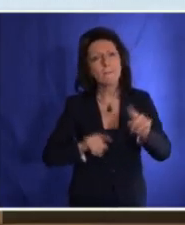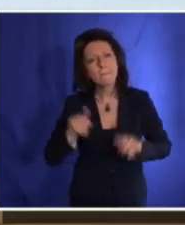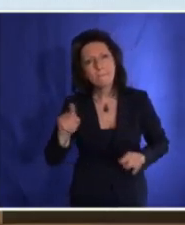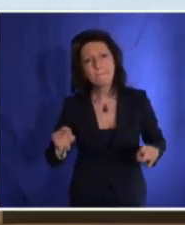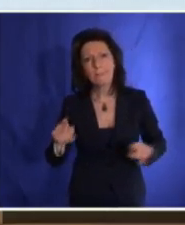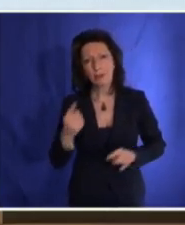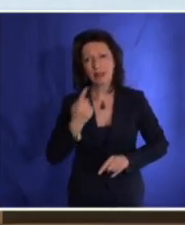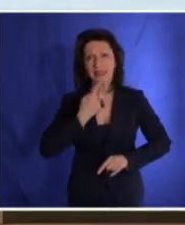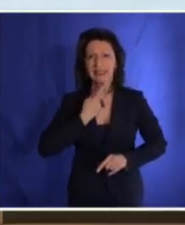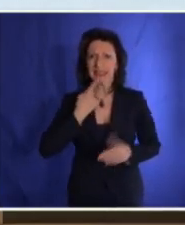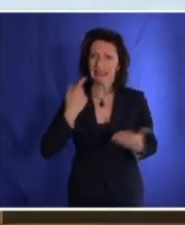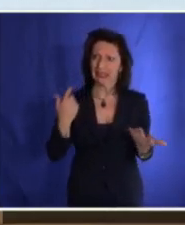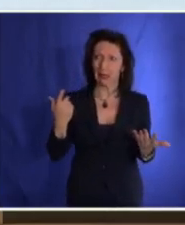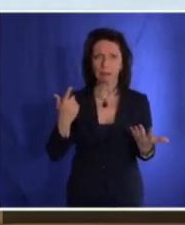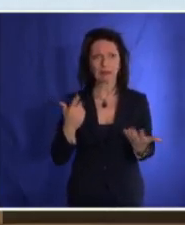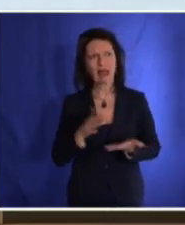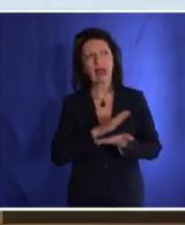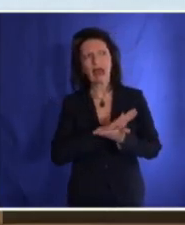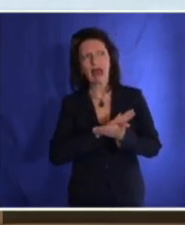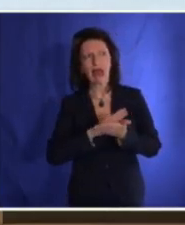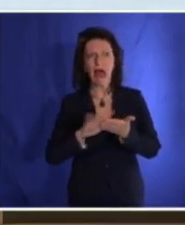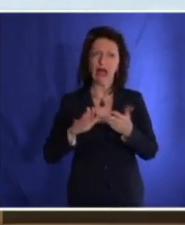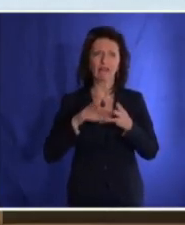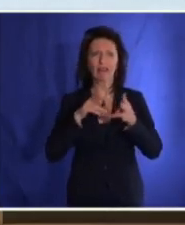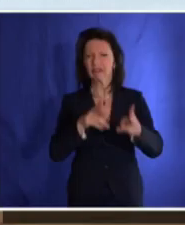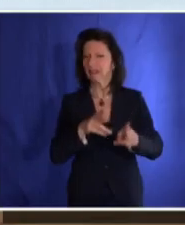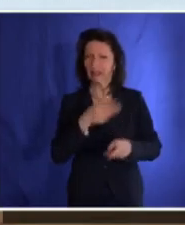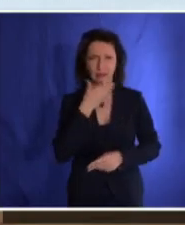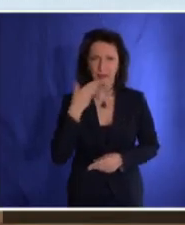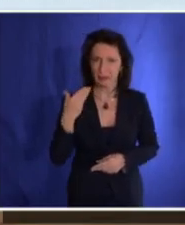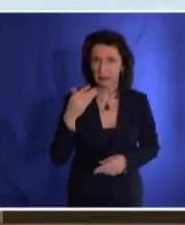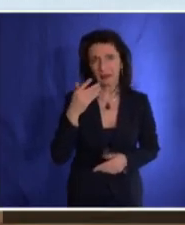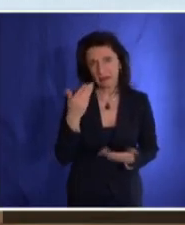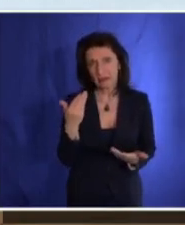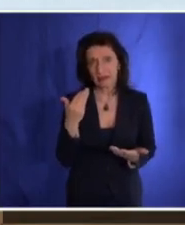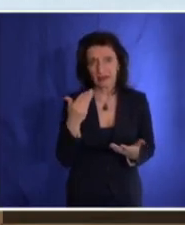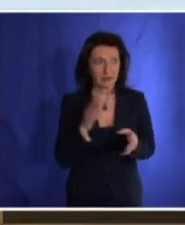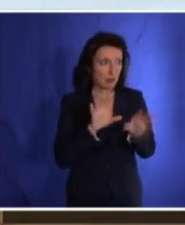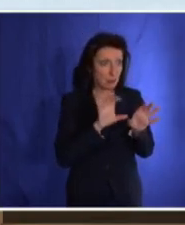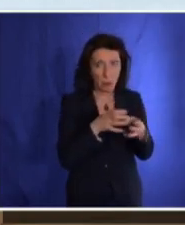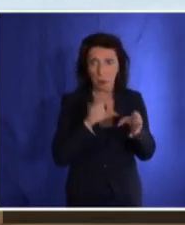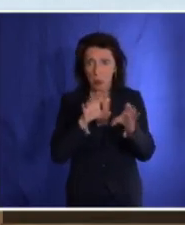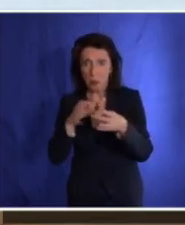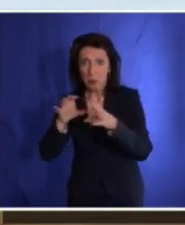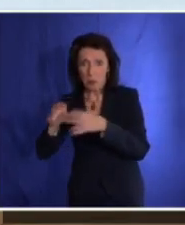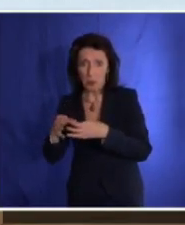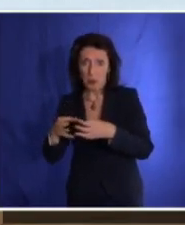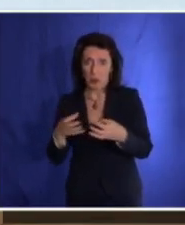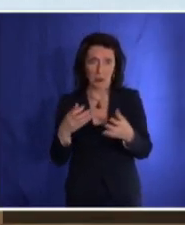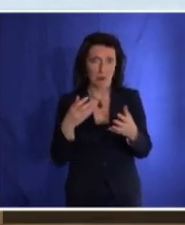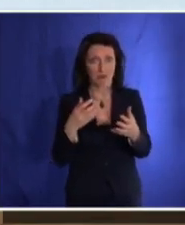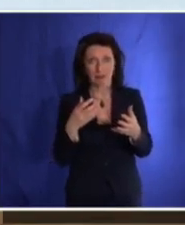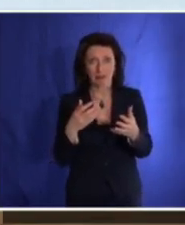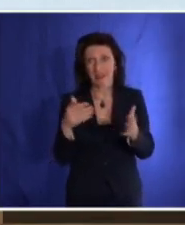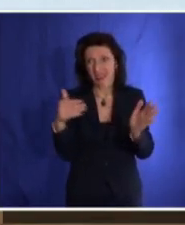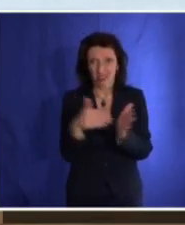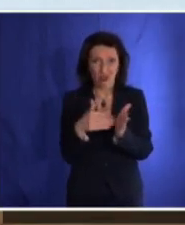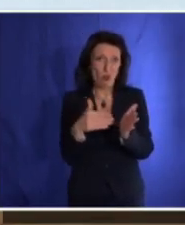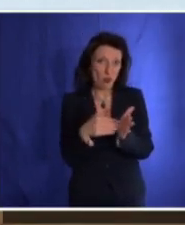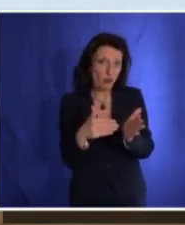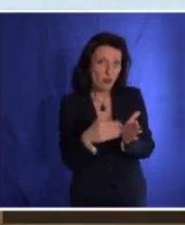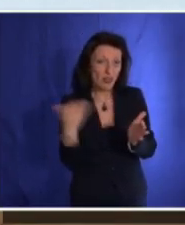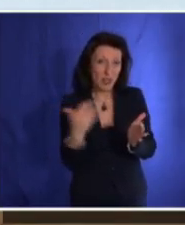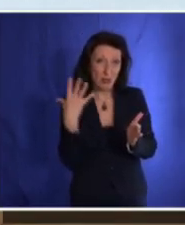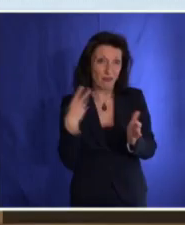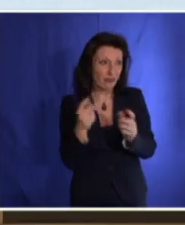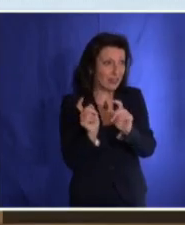einfach machen, dass wir dadurch natürlich den einen oder anderen Diskussionspunkt immer wieder in den Mittelpunkt stellen müssen. Aber,